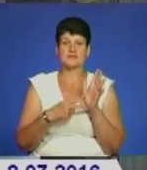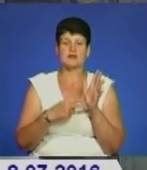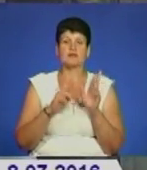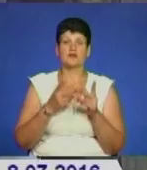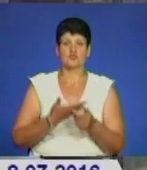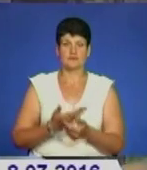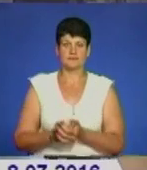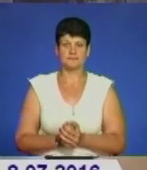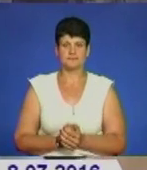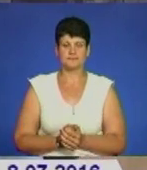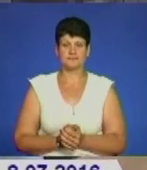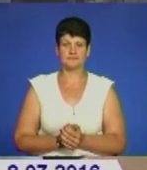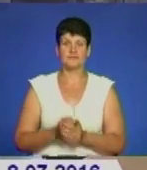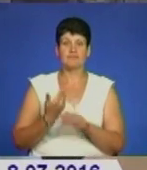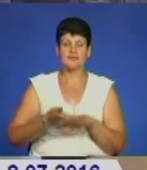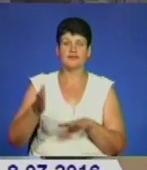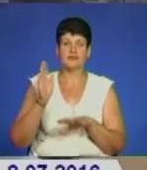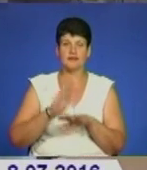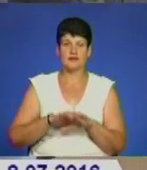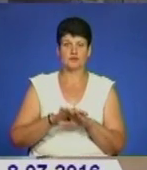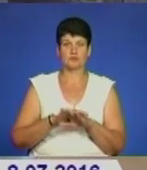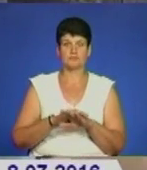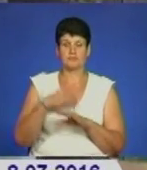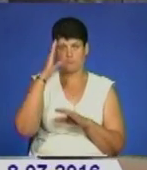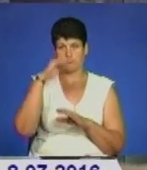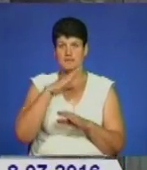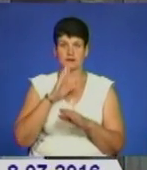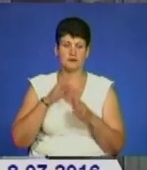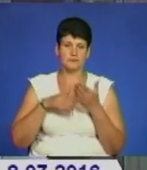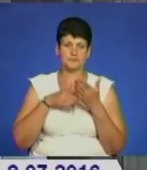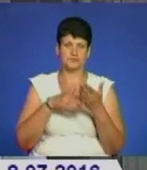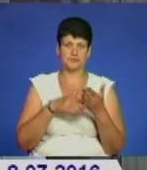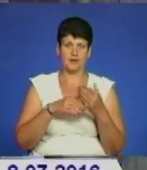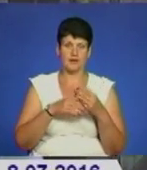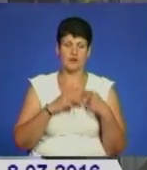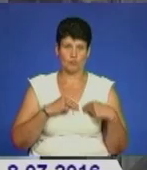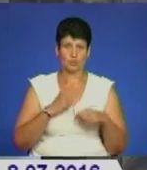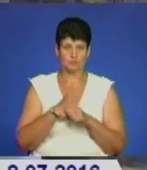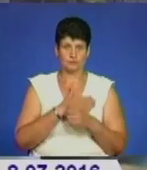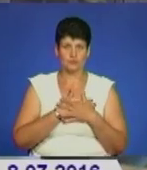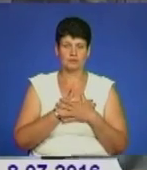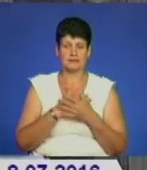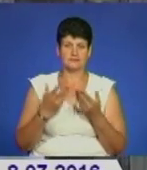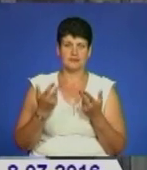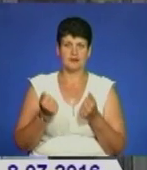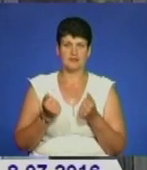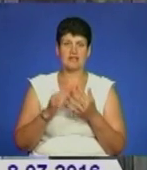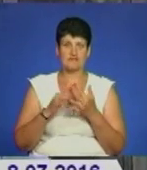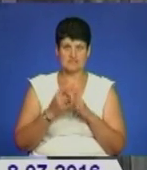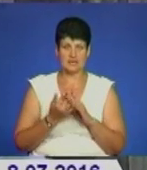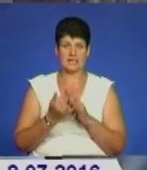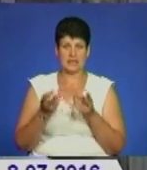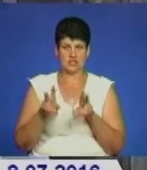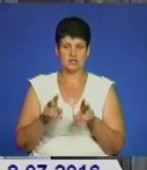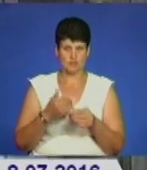виживаєте? Тяжко. Батьки допомагають. Так. Але працю свою любите? Так. І в селі лишитися